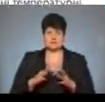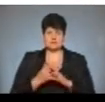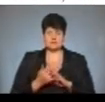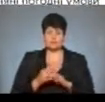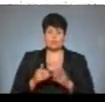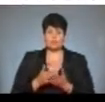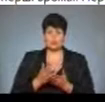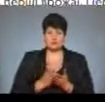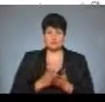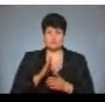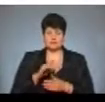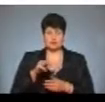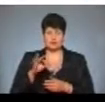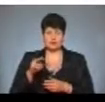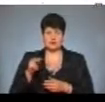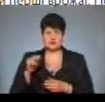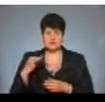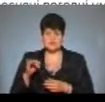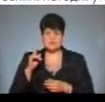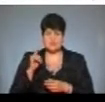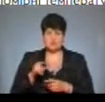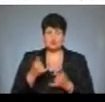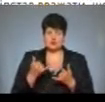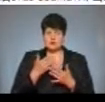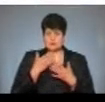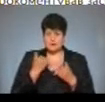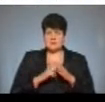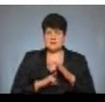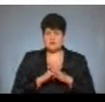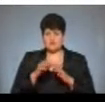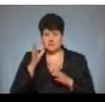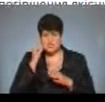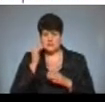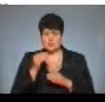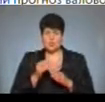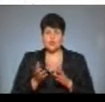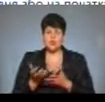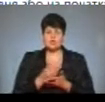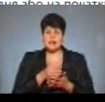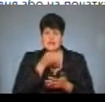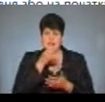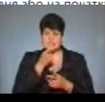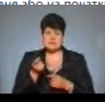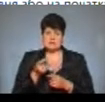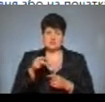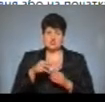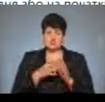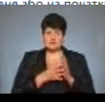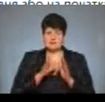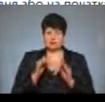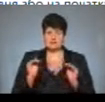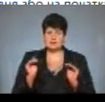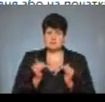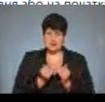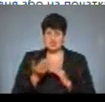продовольства України Володимир Топчі зазначив, що сьогодні немає жодних підстав вважати, що урожай ранніх зернових 2019-го буде